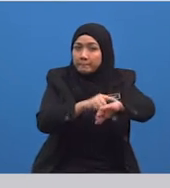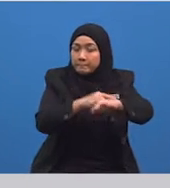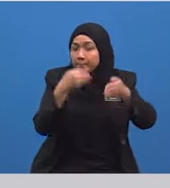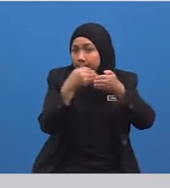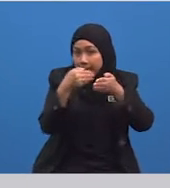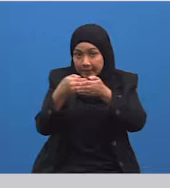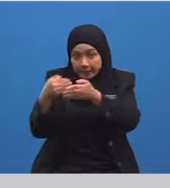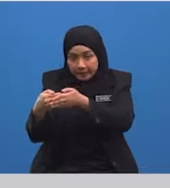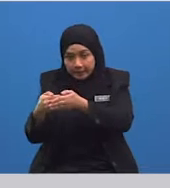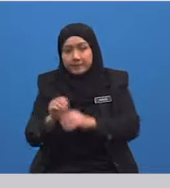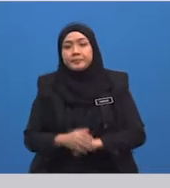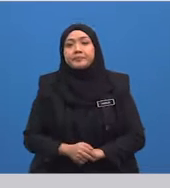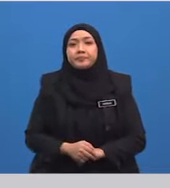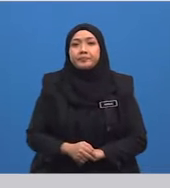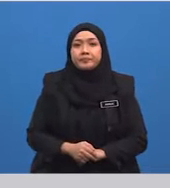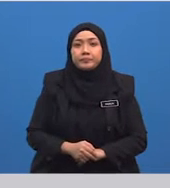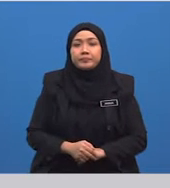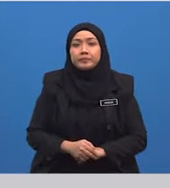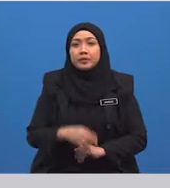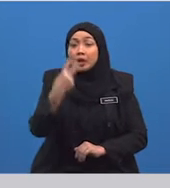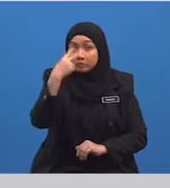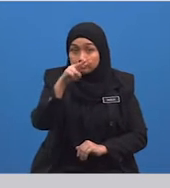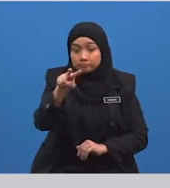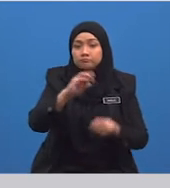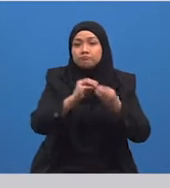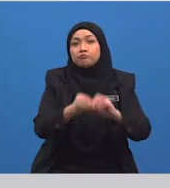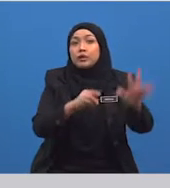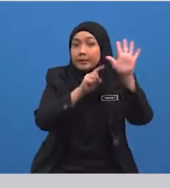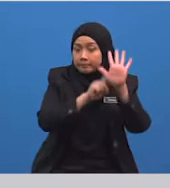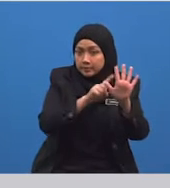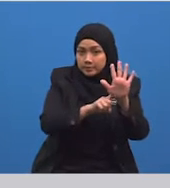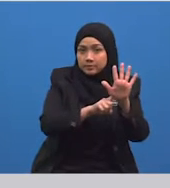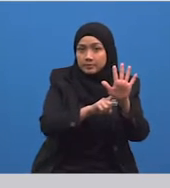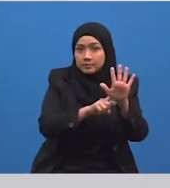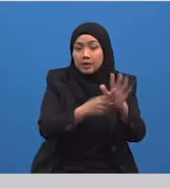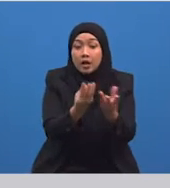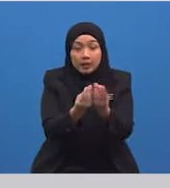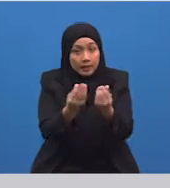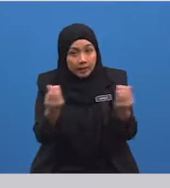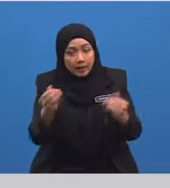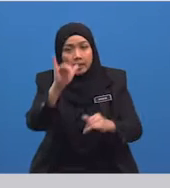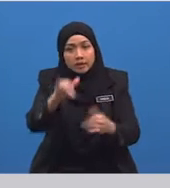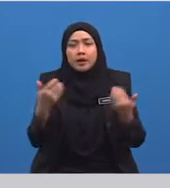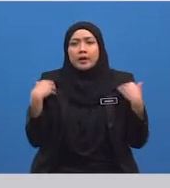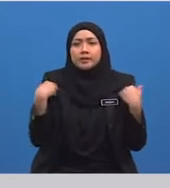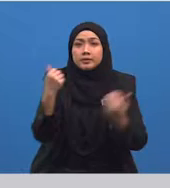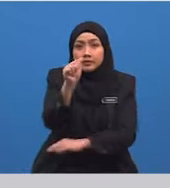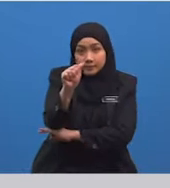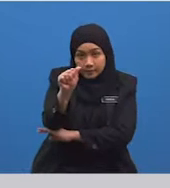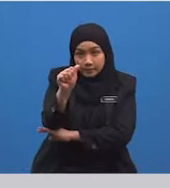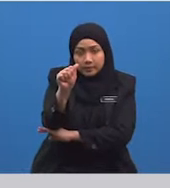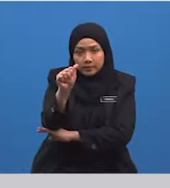kelima, keadaan tanah yang berasid biasanya akan mengganggu pertumbuhan